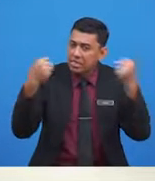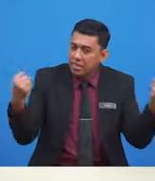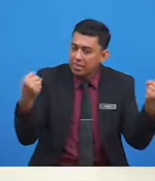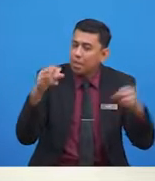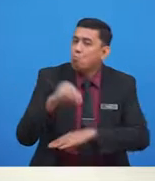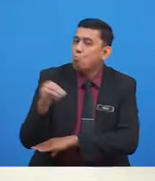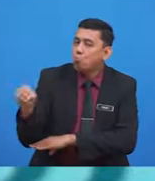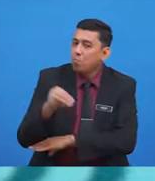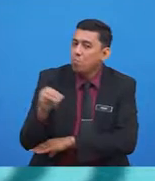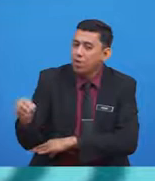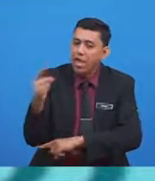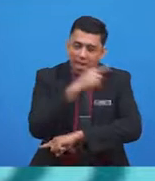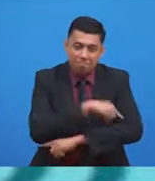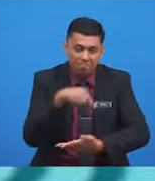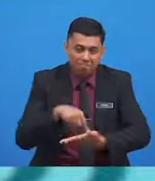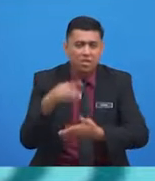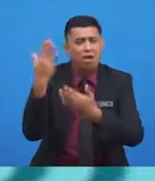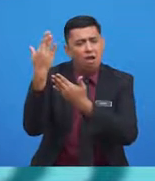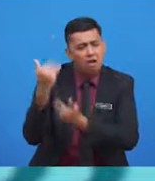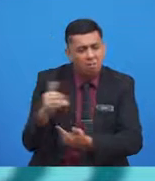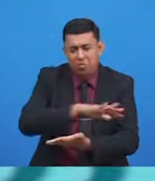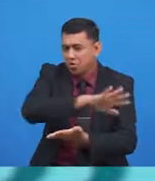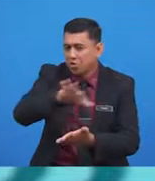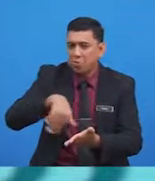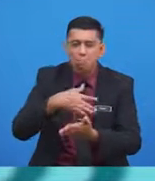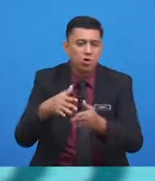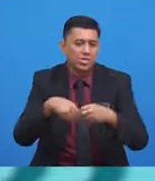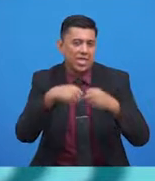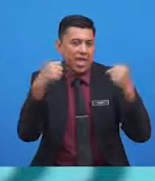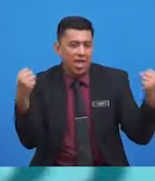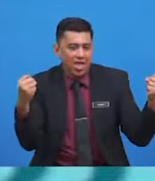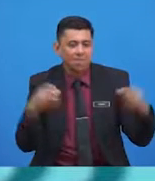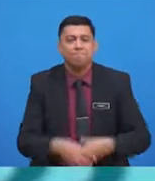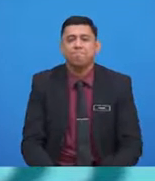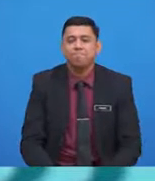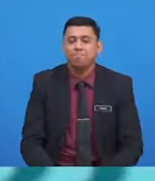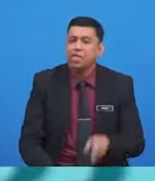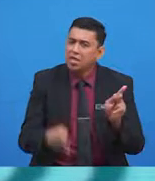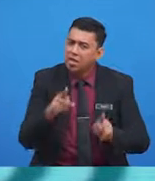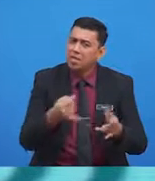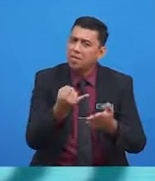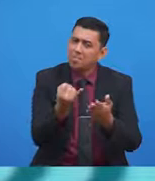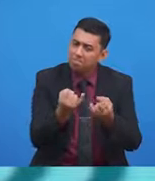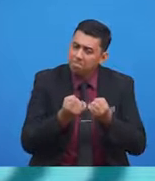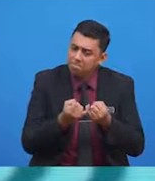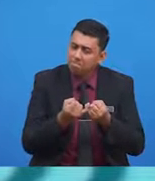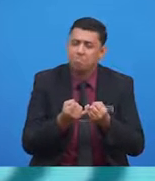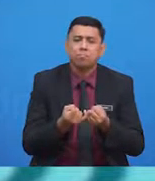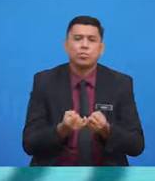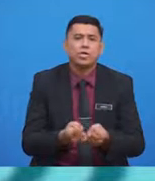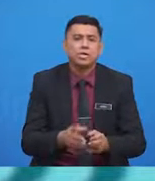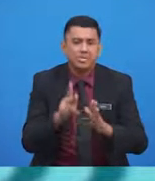murid-murid hari ini? Harap-harap semuanya sehat. Kalau kita inginkan kesihatan yang